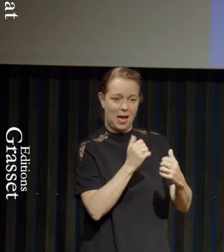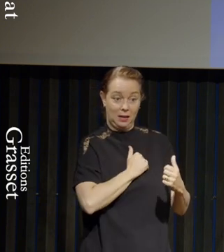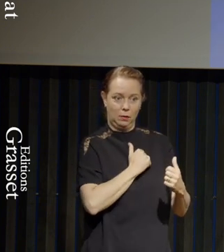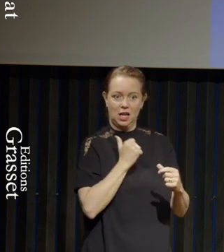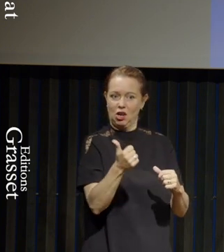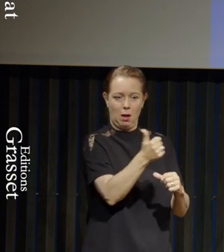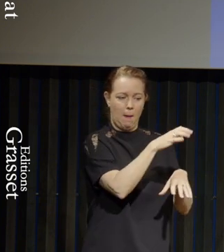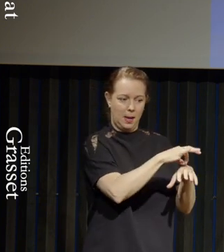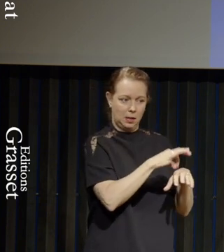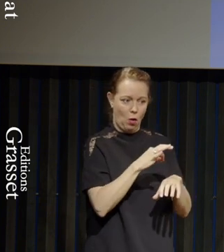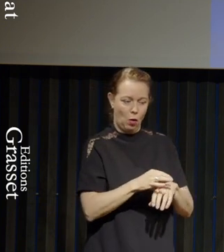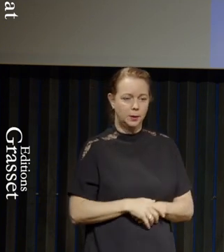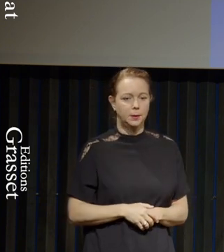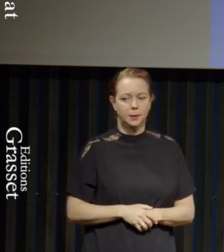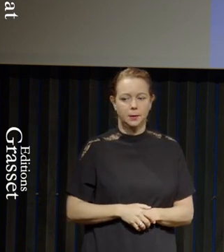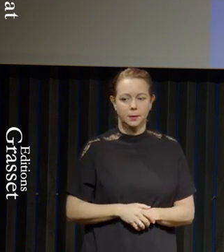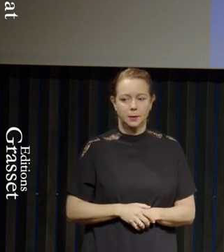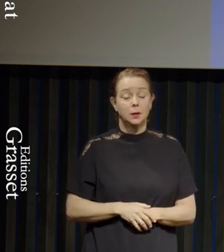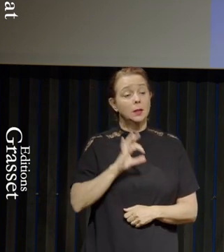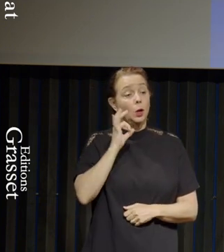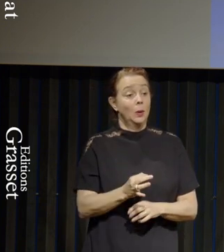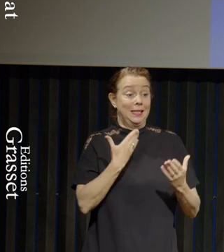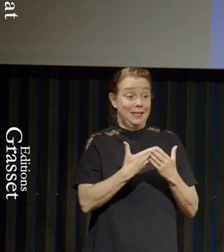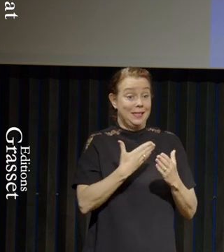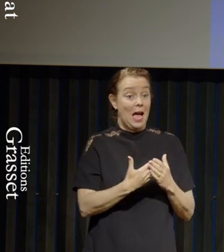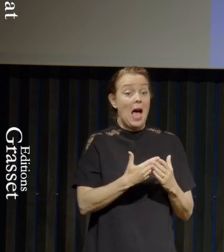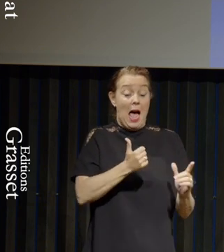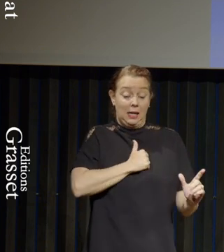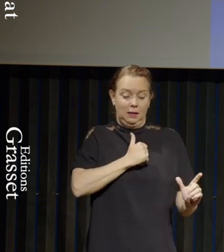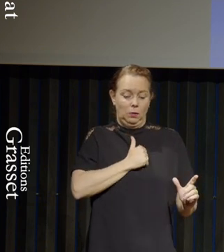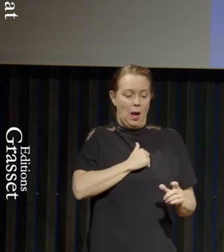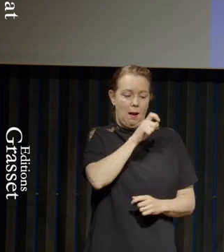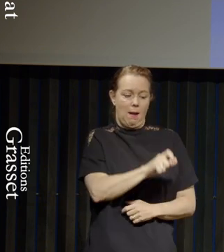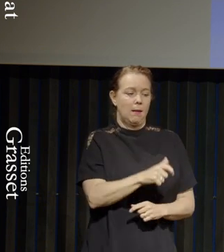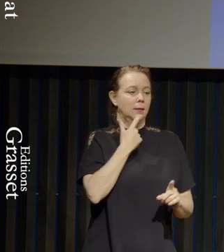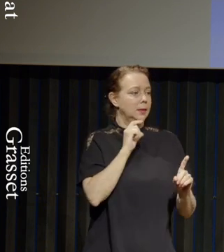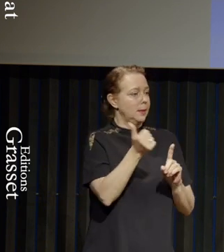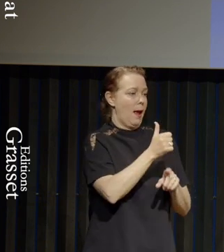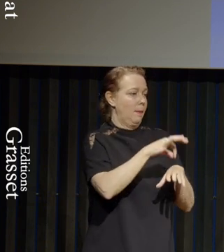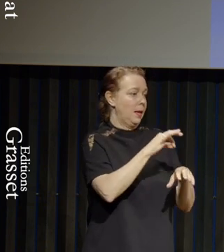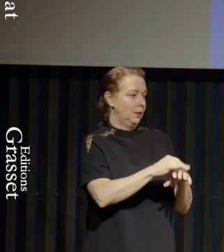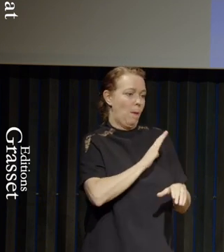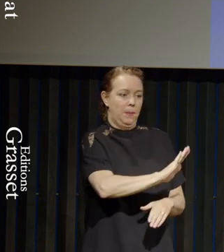patient. Oui, alors c'est tout à fait le mot, le caractère individuel ou singulier de chaque patient.